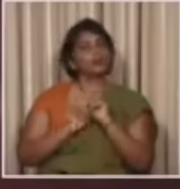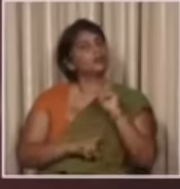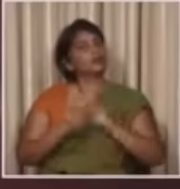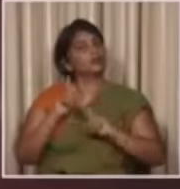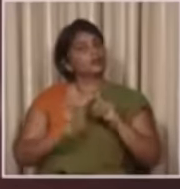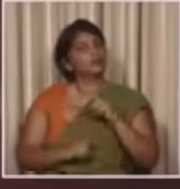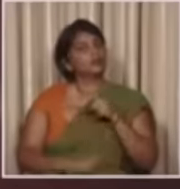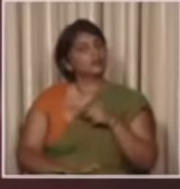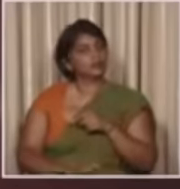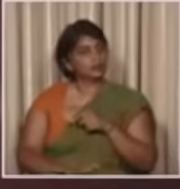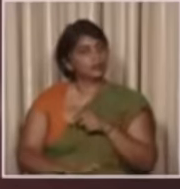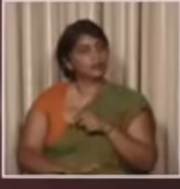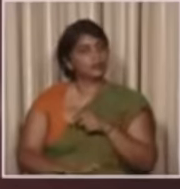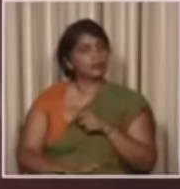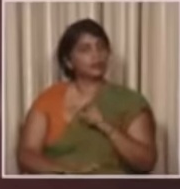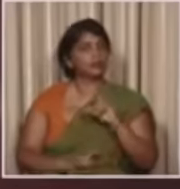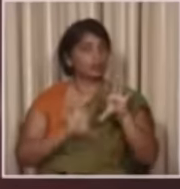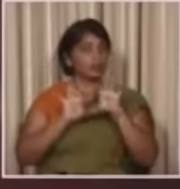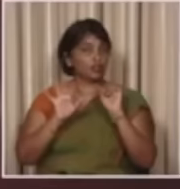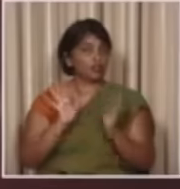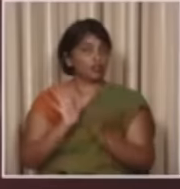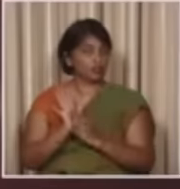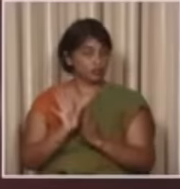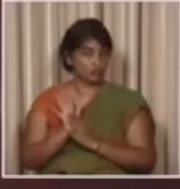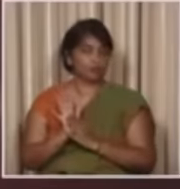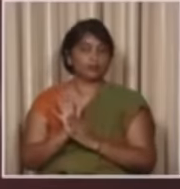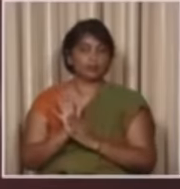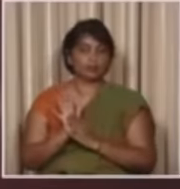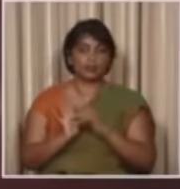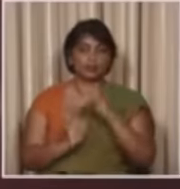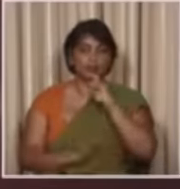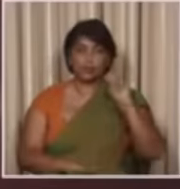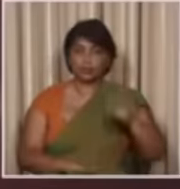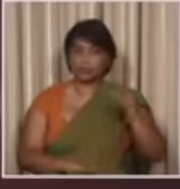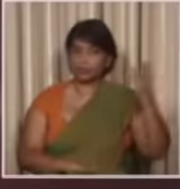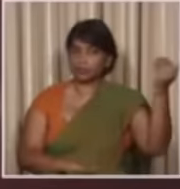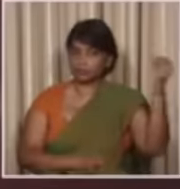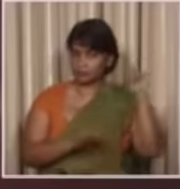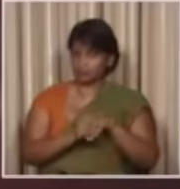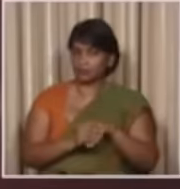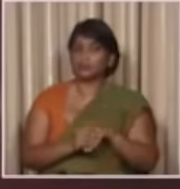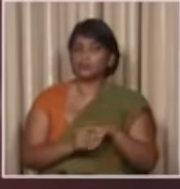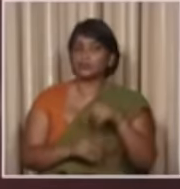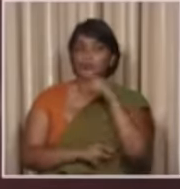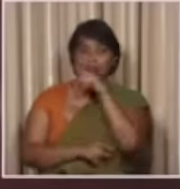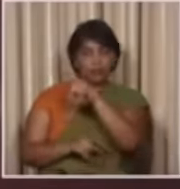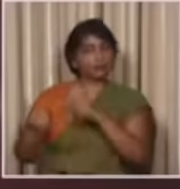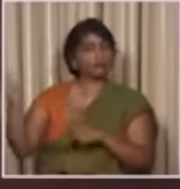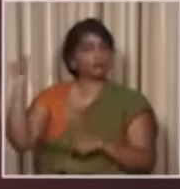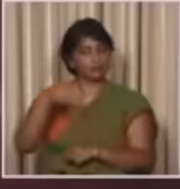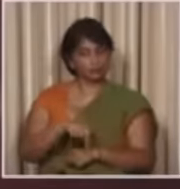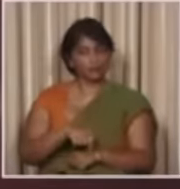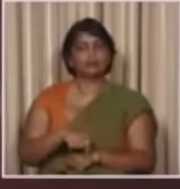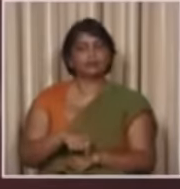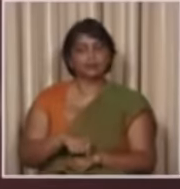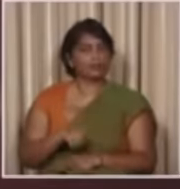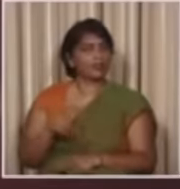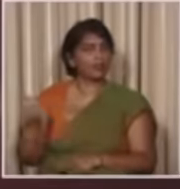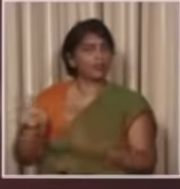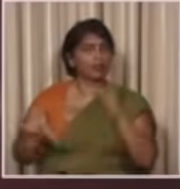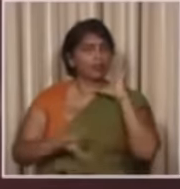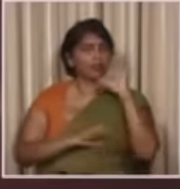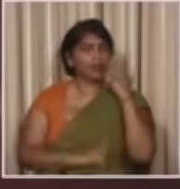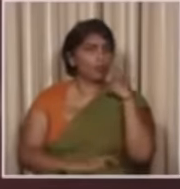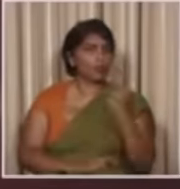පාර්ලිමේන්තුවෙන් සිලෙක් කොමිටියක් දාලා මේ විනිසුරුවරුත් ගෙන්නලා මෙතුමාවත් ගෙන්නලා මෙතුමා කොහොමද මේ